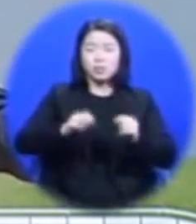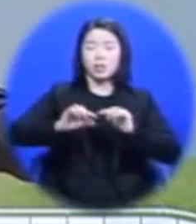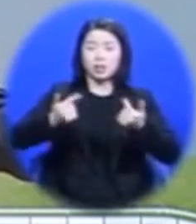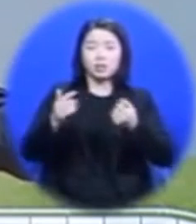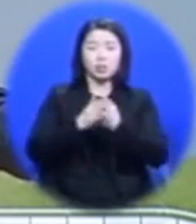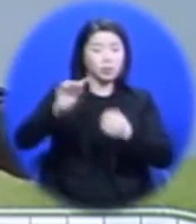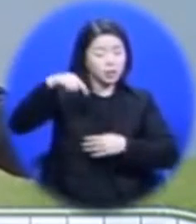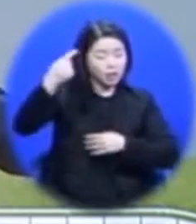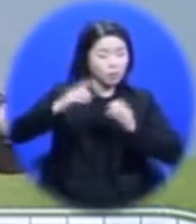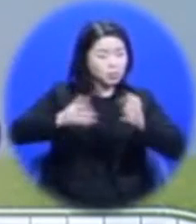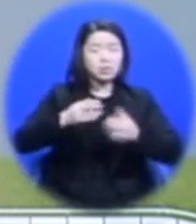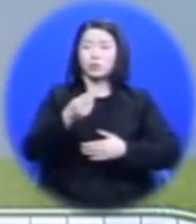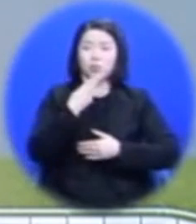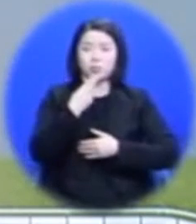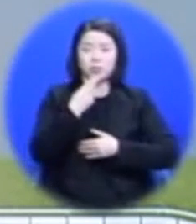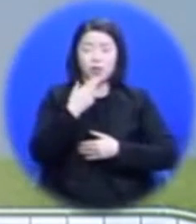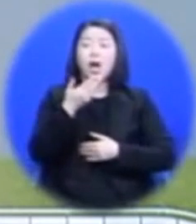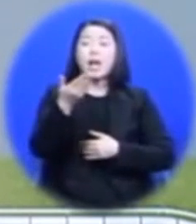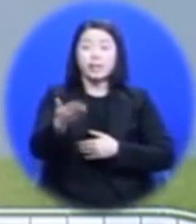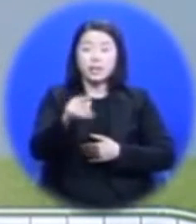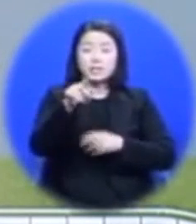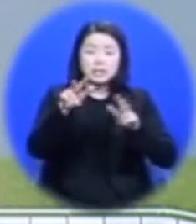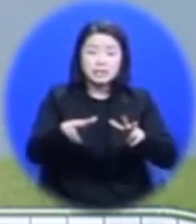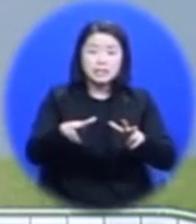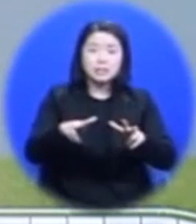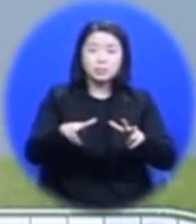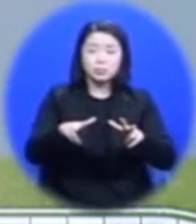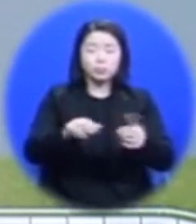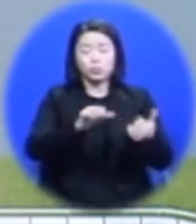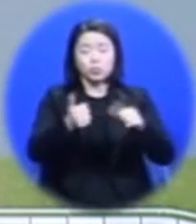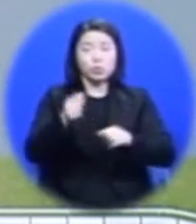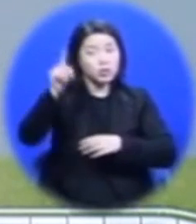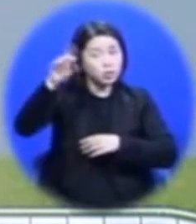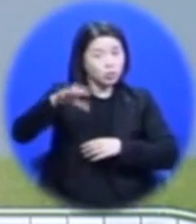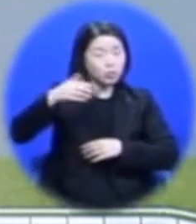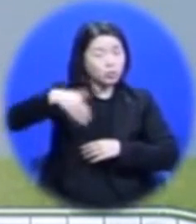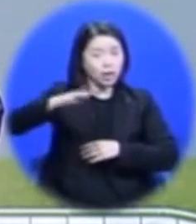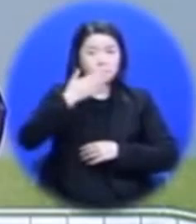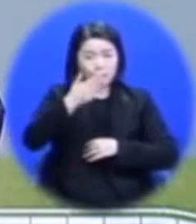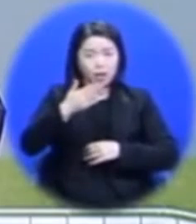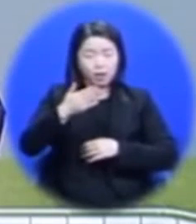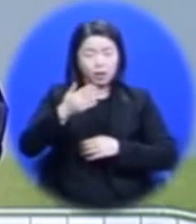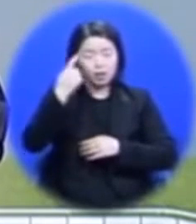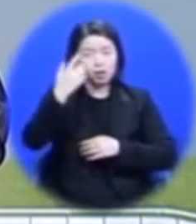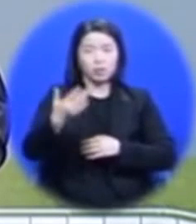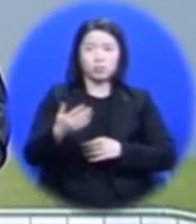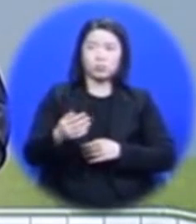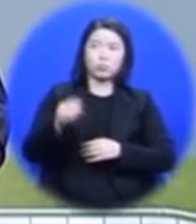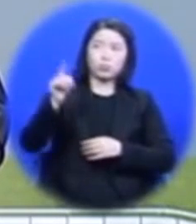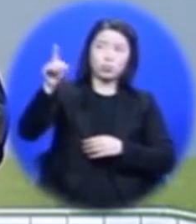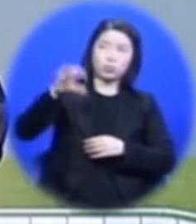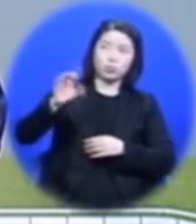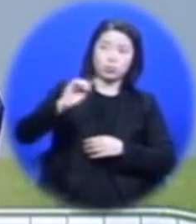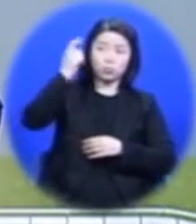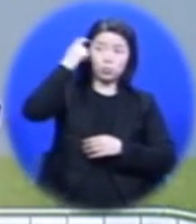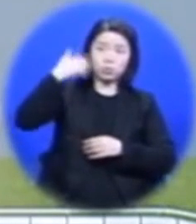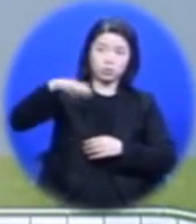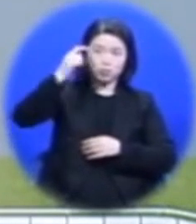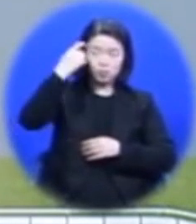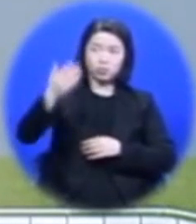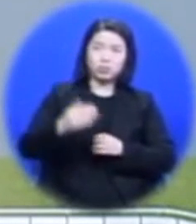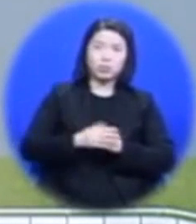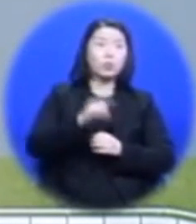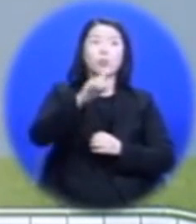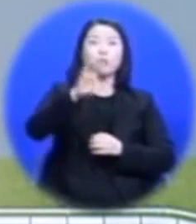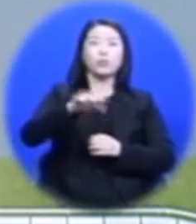없어요. 당신 지금 죽어서 천국에 갈 수 있겠습니까? 천국은 왜 가야 되는데요? 천국은